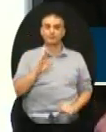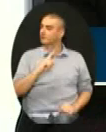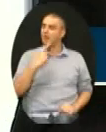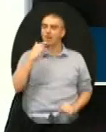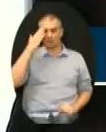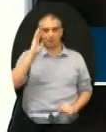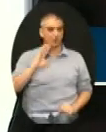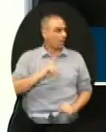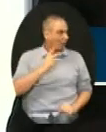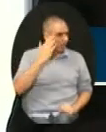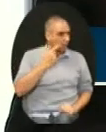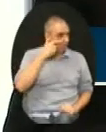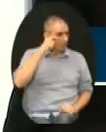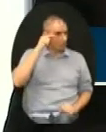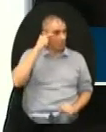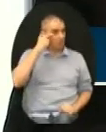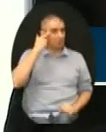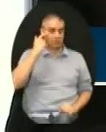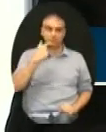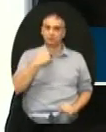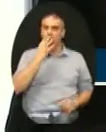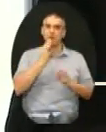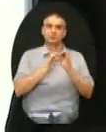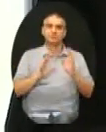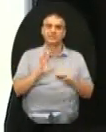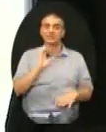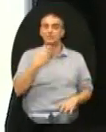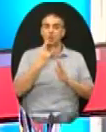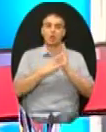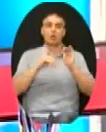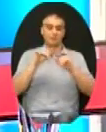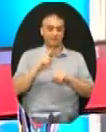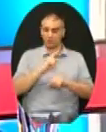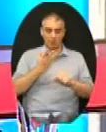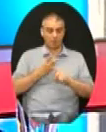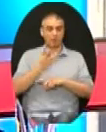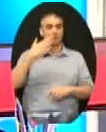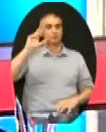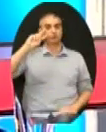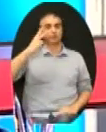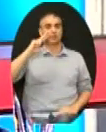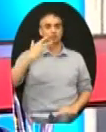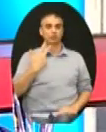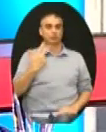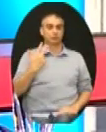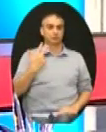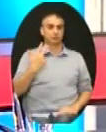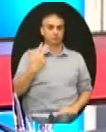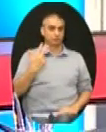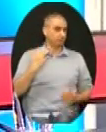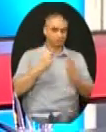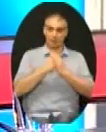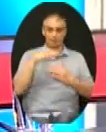שאלה אחרת, לא הכרה. לא הכרה ברפורמים. לא, שאלתי שאלה מאוד מסוימת. אם חוק המקוואות לא עובר בקריאה שנייה או שלישית,